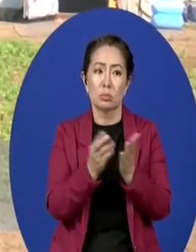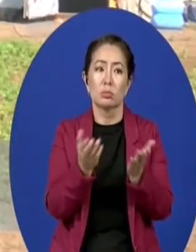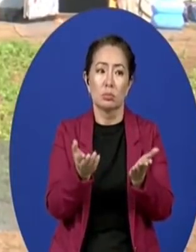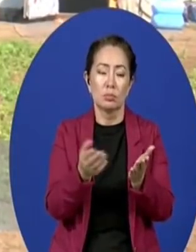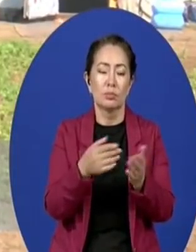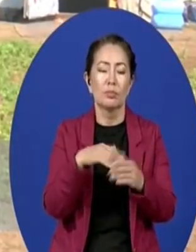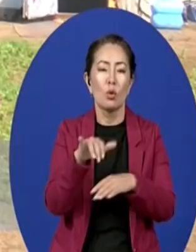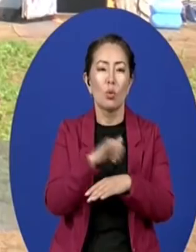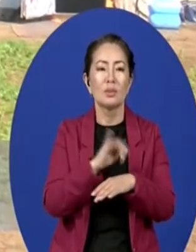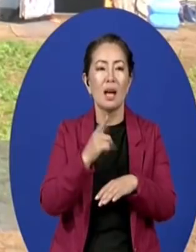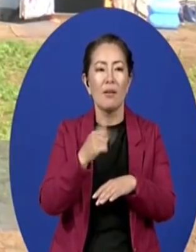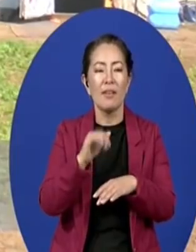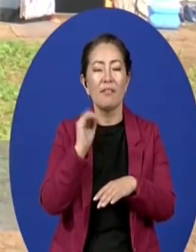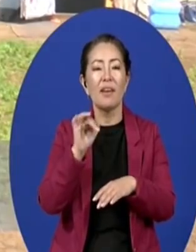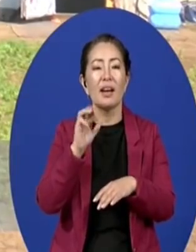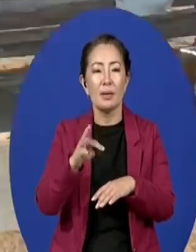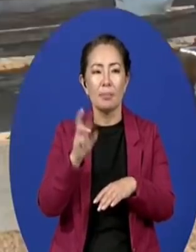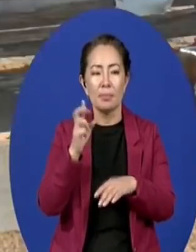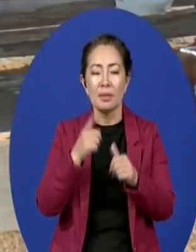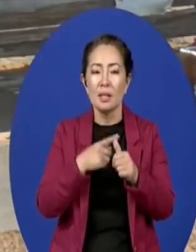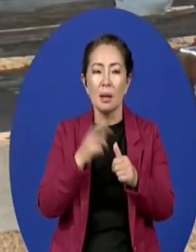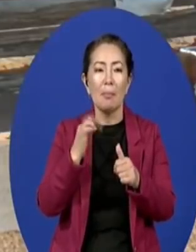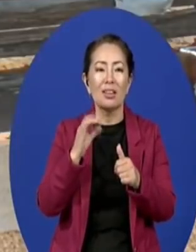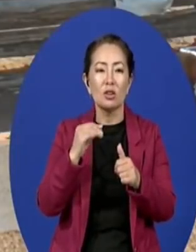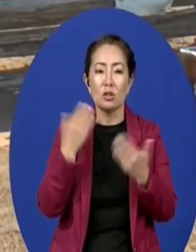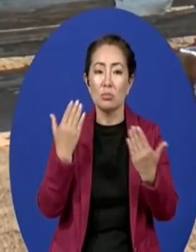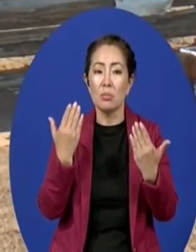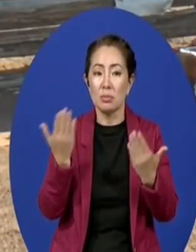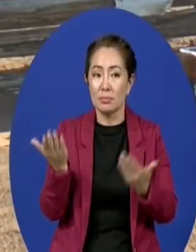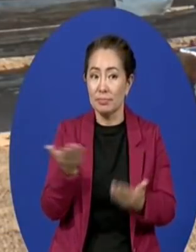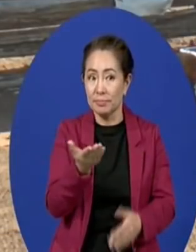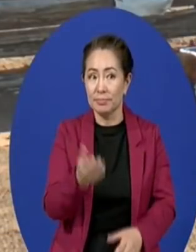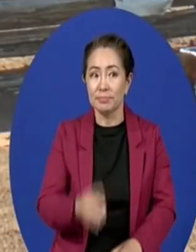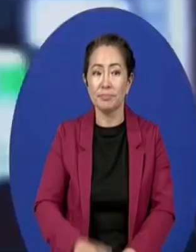гэдгийг улсын аврах фермерч Батарж ярьж байсан юм аа.